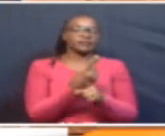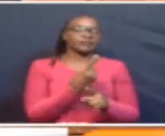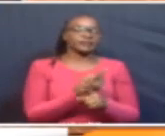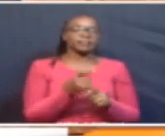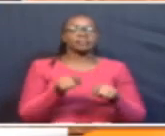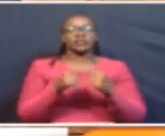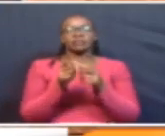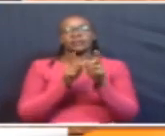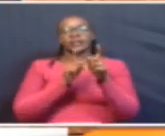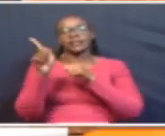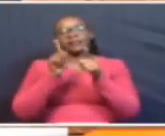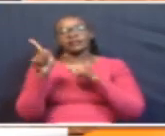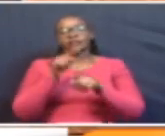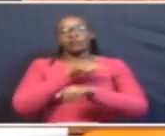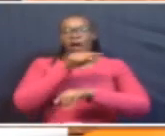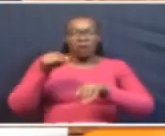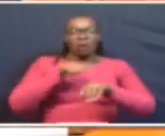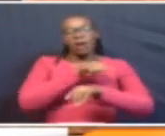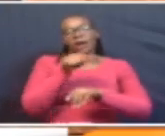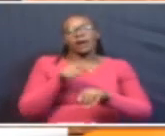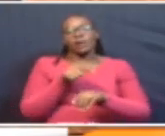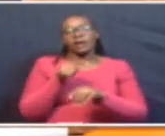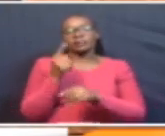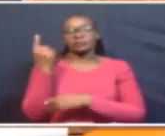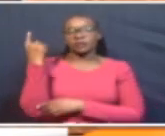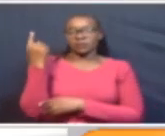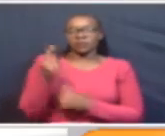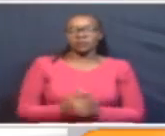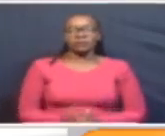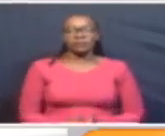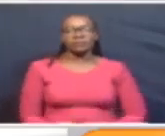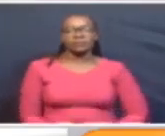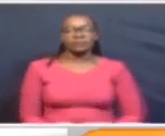kadhaa, kama anavyotupasha Ben Kirui.